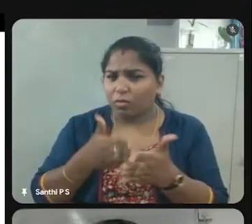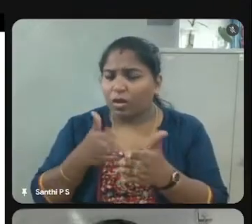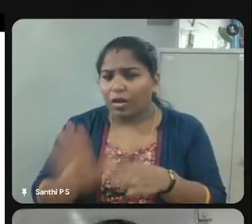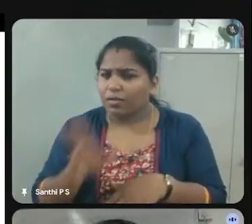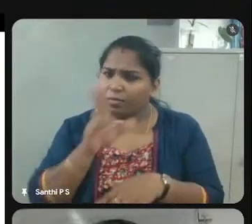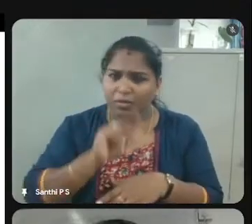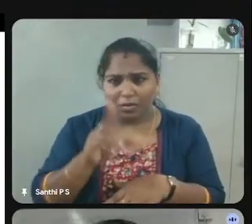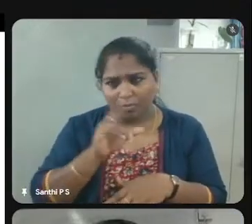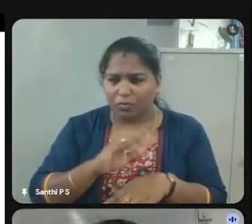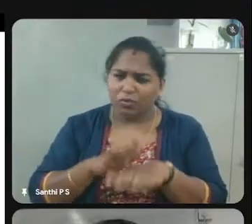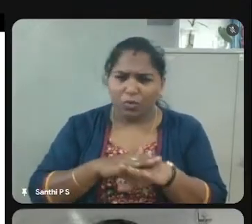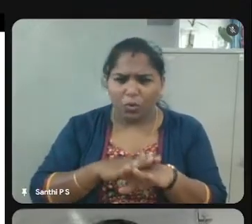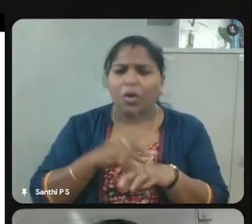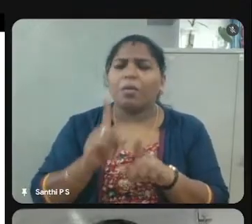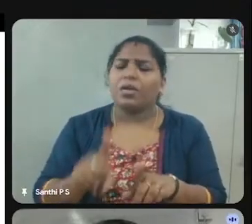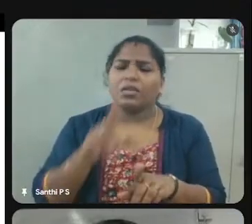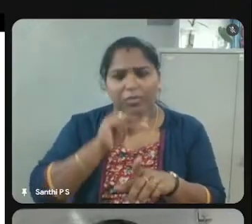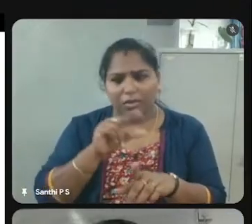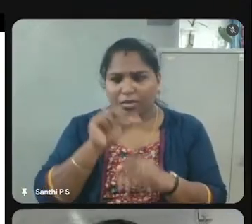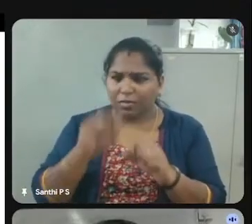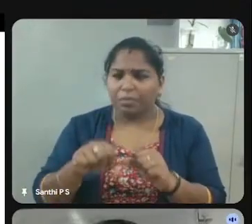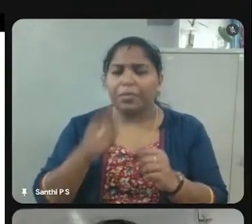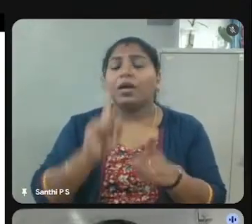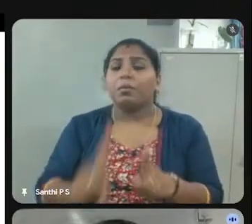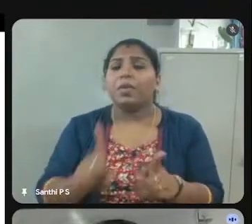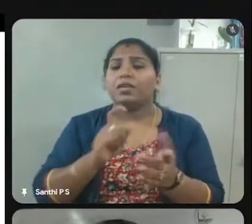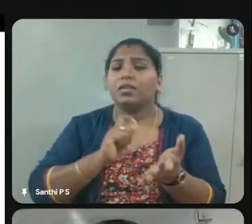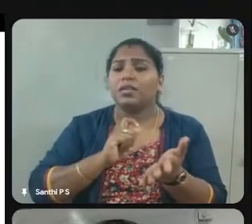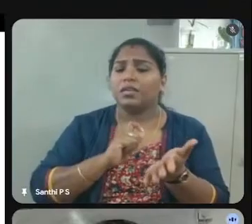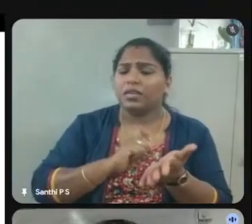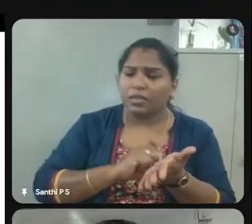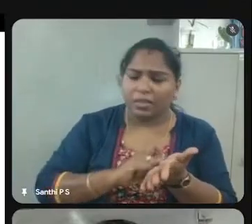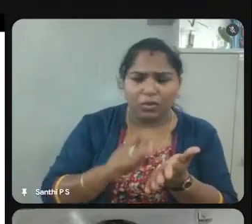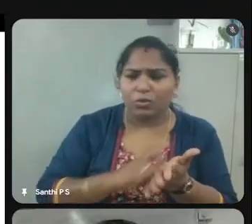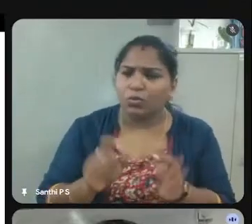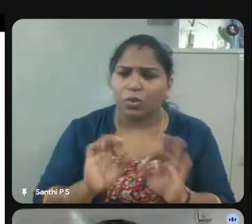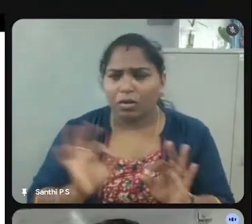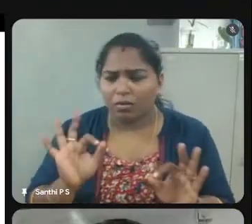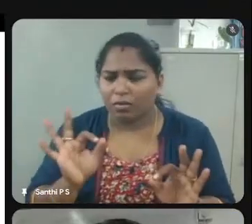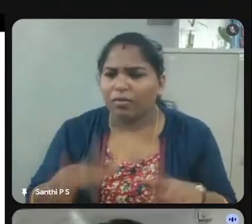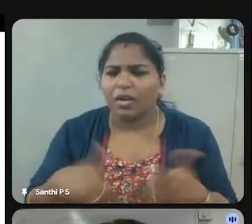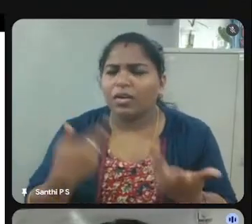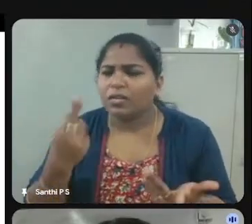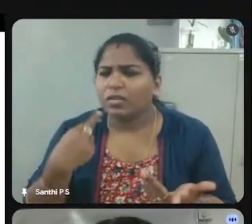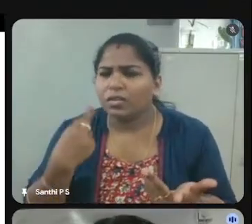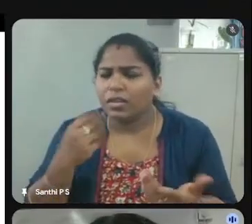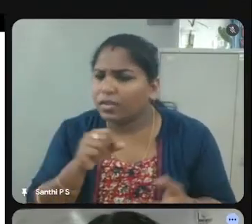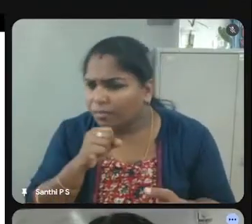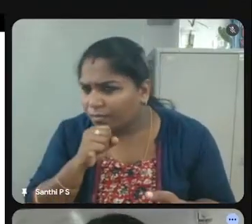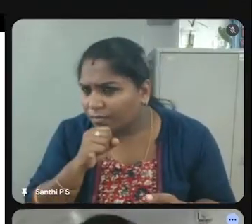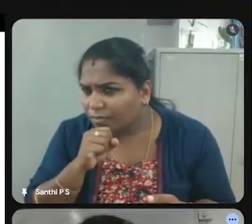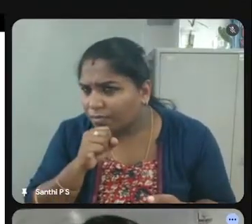സംസാരിക്കും. സമയം എടുത്തിട്ടാണ് സംസാരിക്കുക. പക്ഷെ എഴുതാൻ അവൻ പെണ്ണെടുക്കുക പോലും ഇല്ല. അതെന്തായിരിക്കും? എത്ര വയസ്സുള്ള